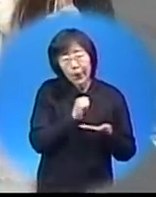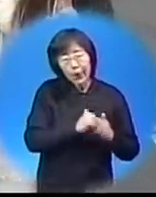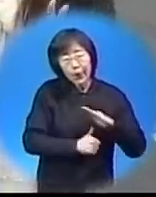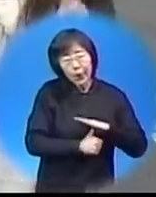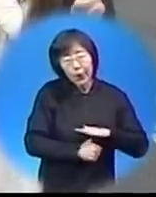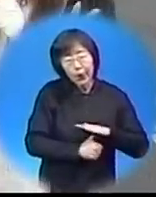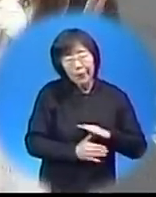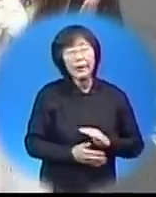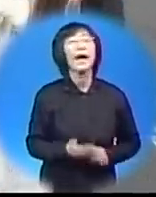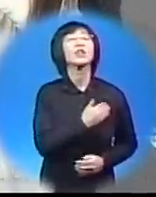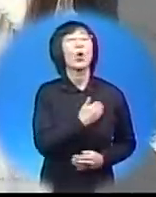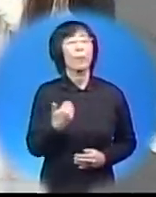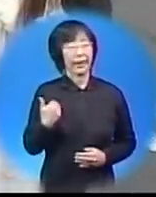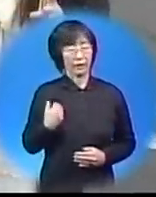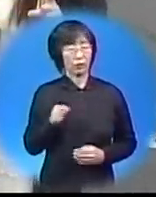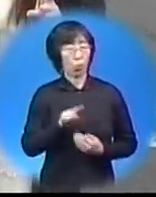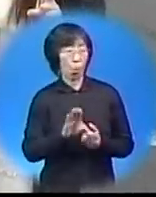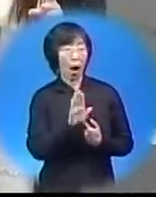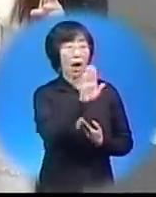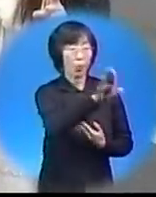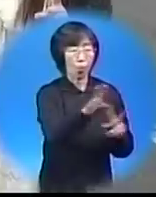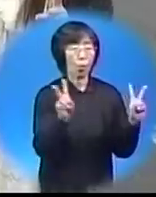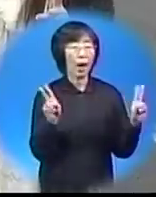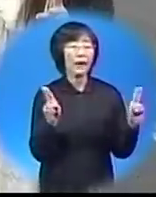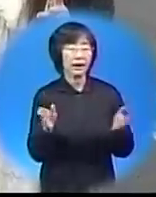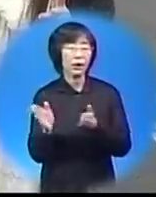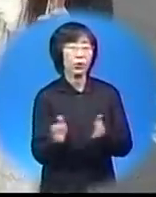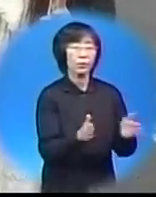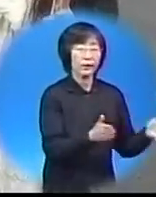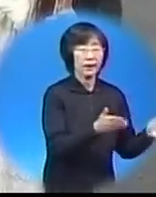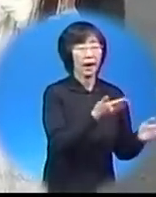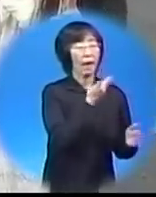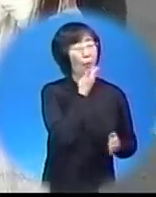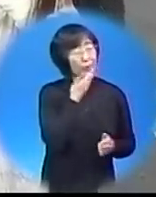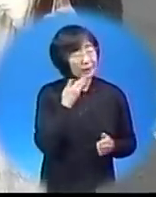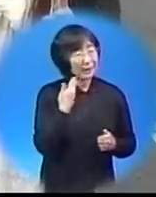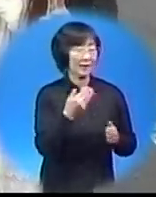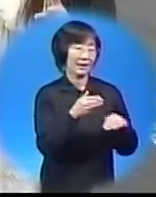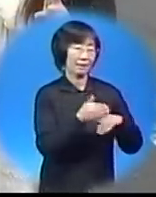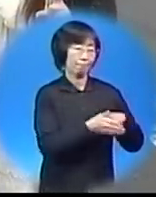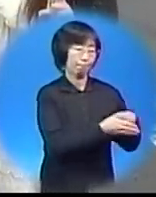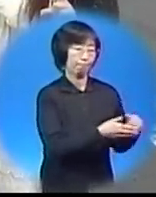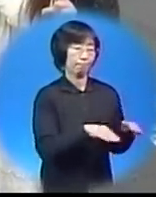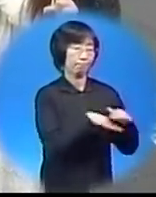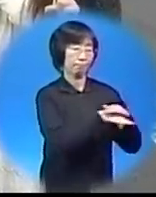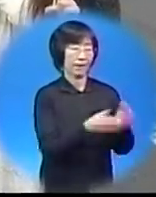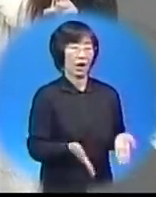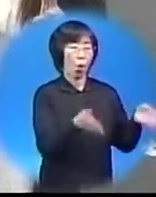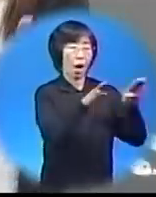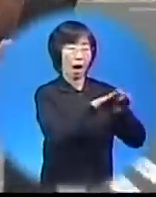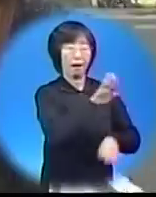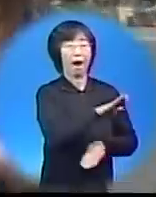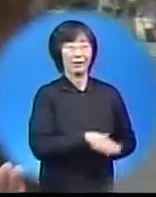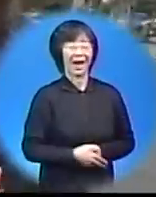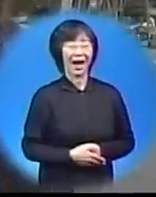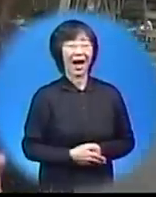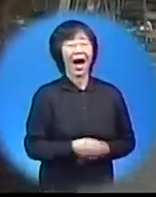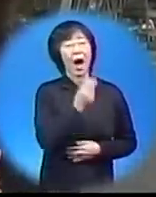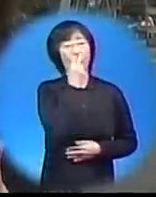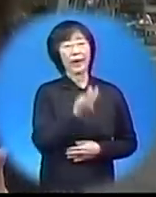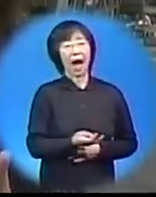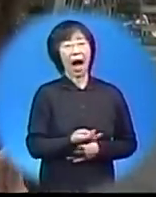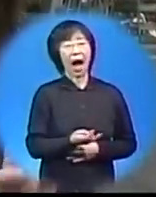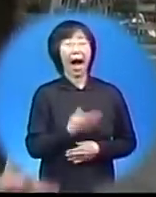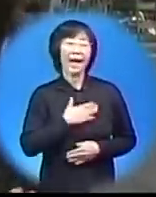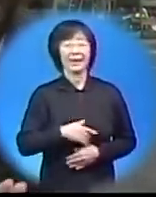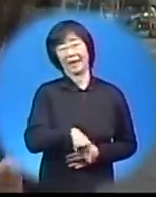です。この後ちゃんとカニ準備してお待ちしている旅館ありますんで。 はい、わかりました。じゃあ安心して見に行き